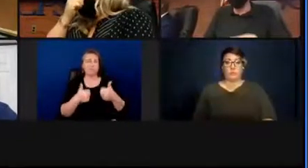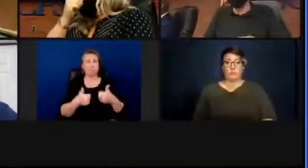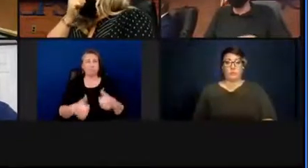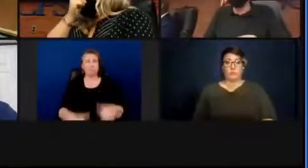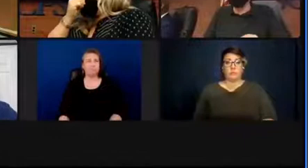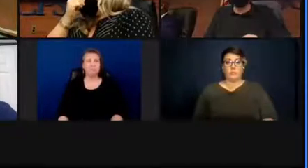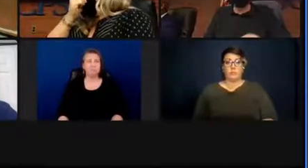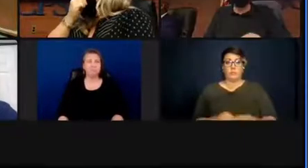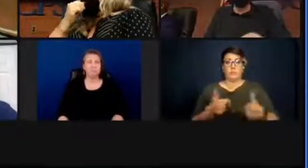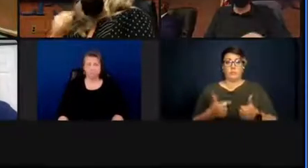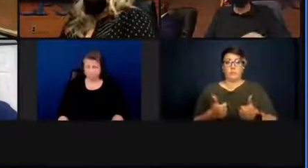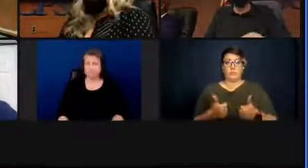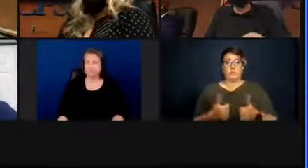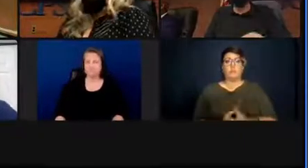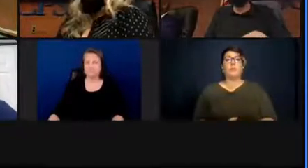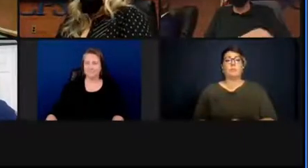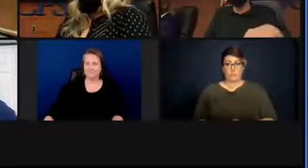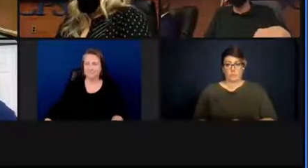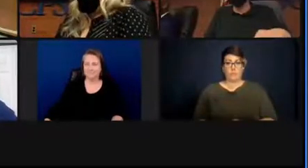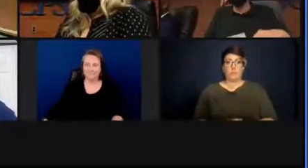wa wasilisho letu.